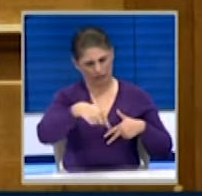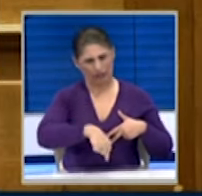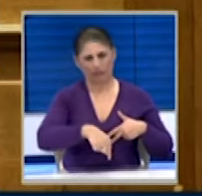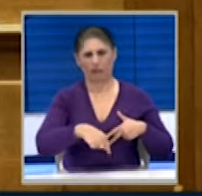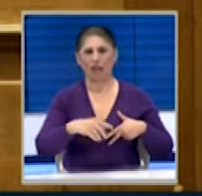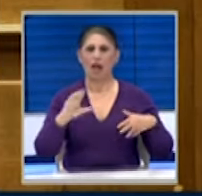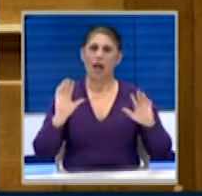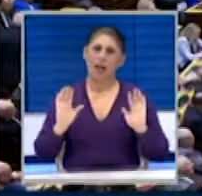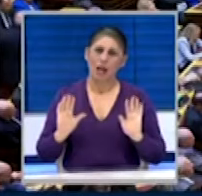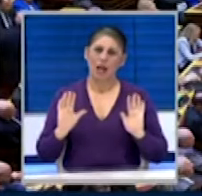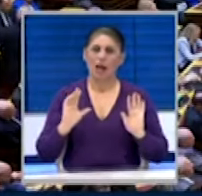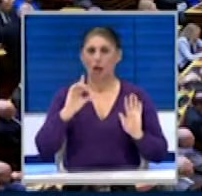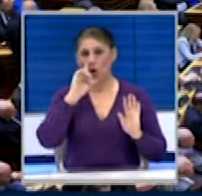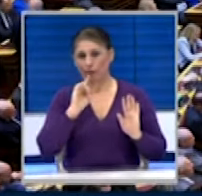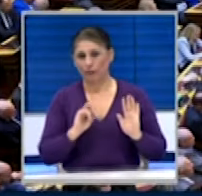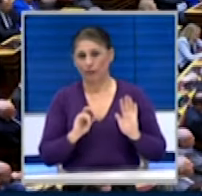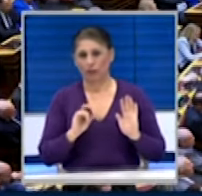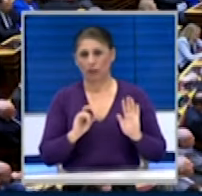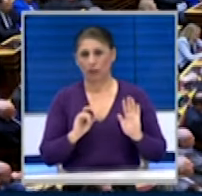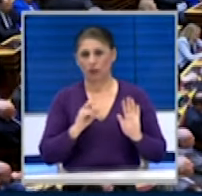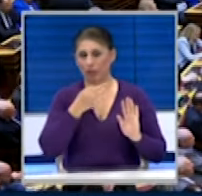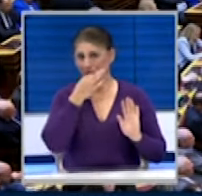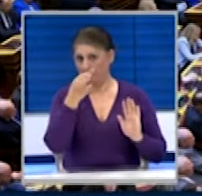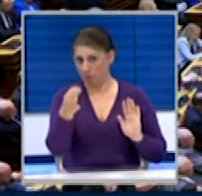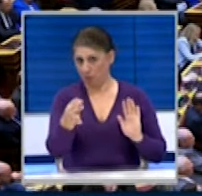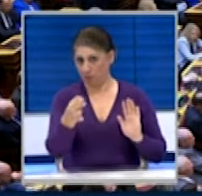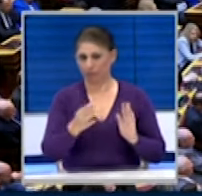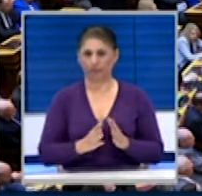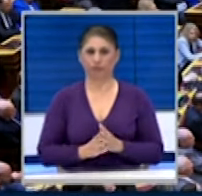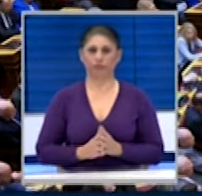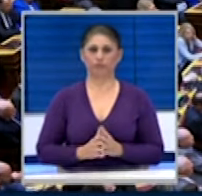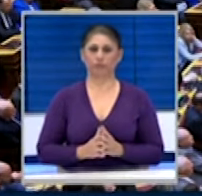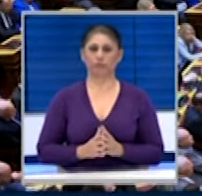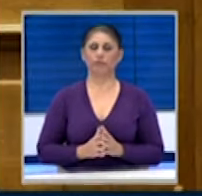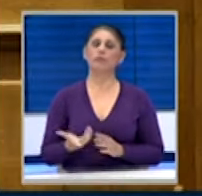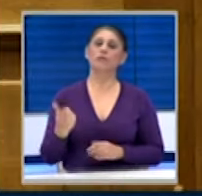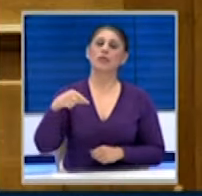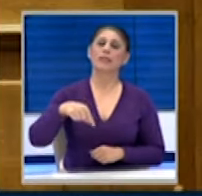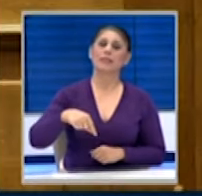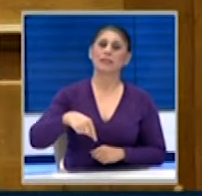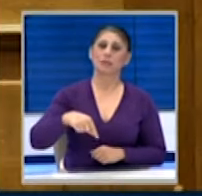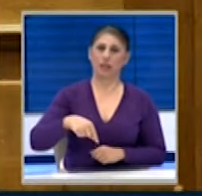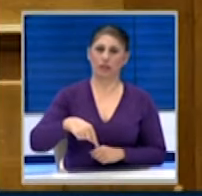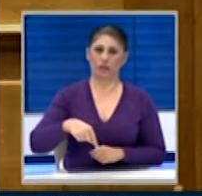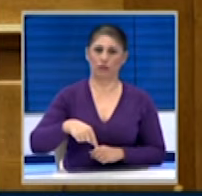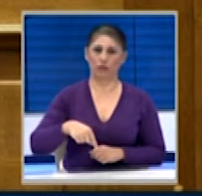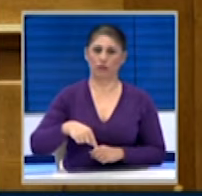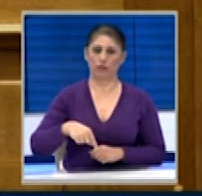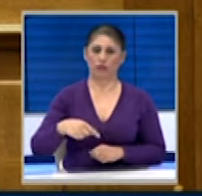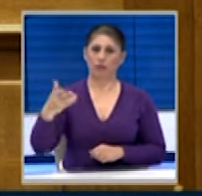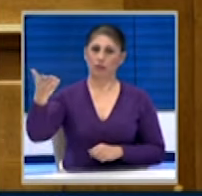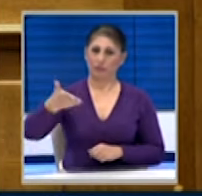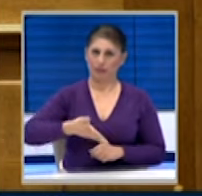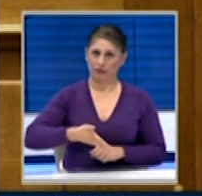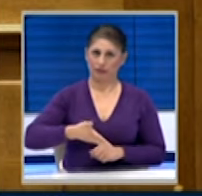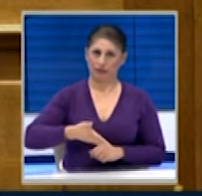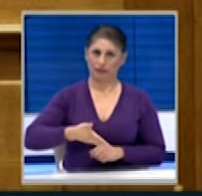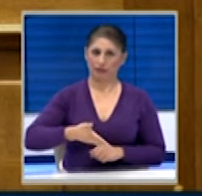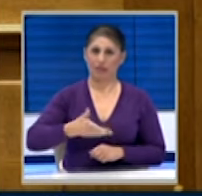Μητσοτάκη εξαπέλυσε από το Βήμα της Βουλής ο επικεφαλής της κοινοβουλευτικής ομάδας του ΣΥΡΙΖΑ, Σωκράτης Φάμελος,